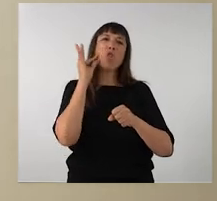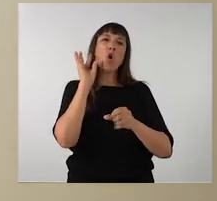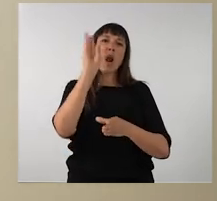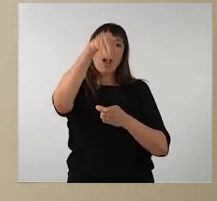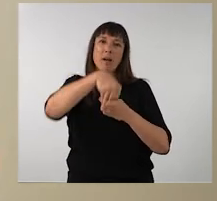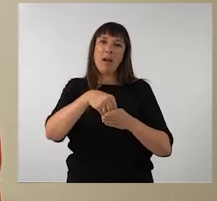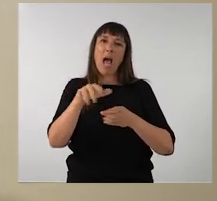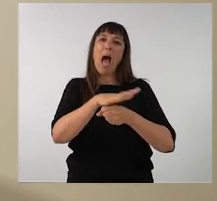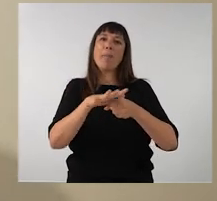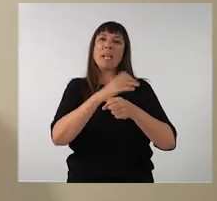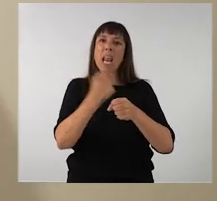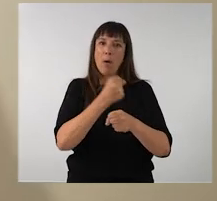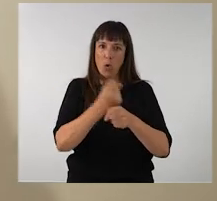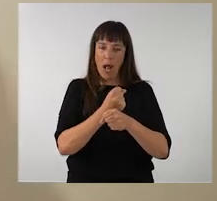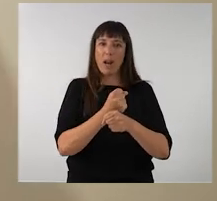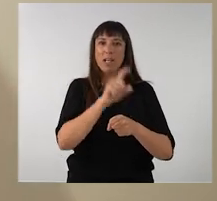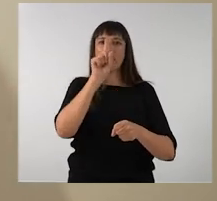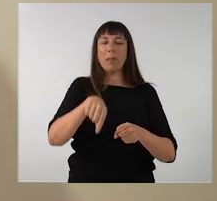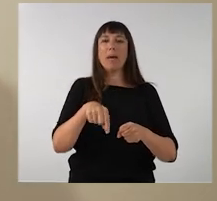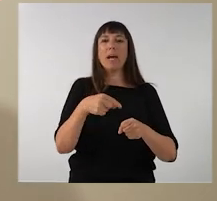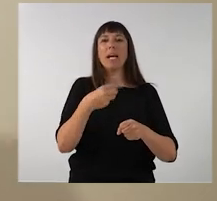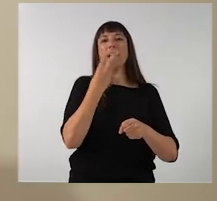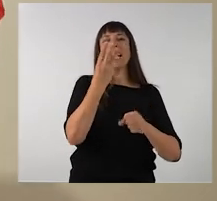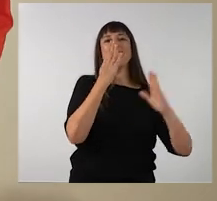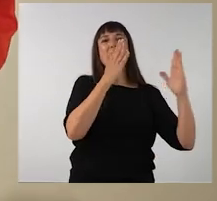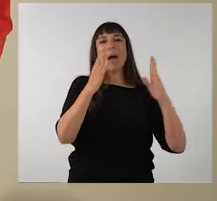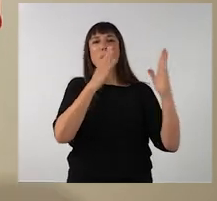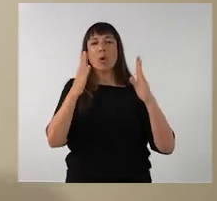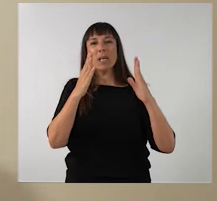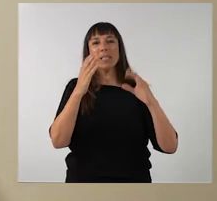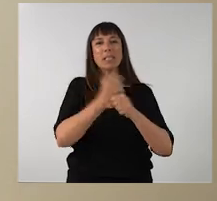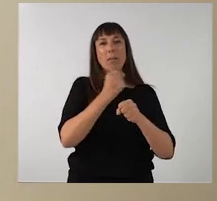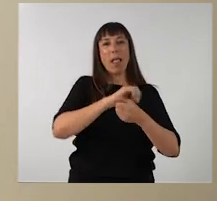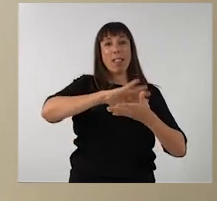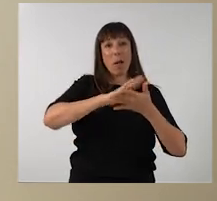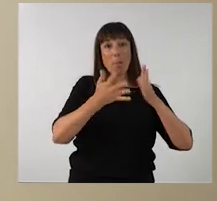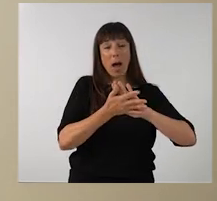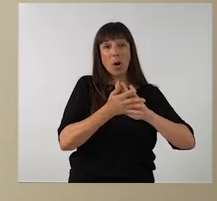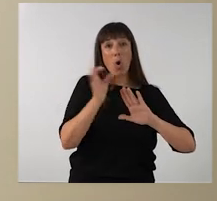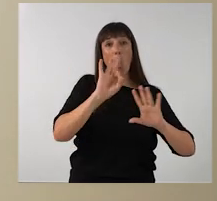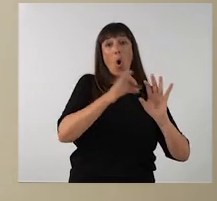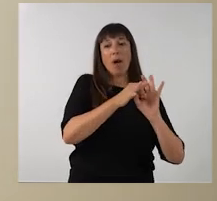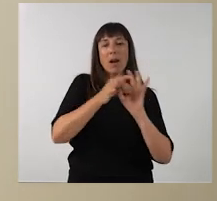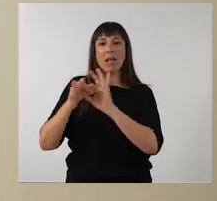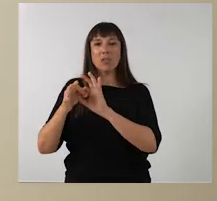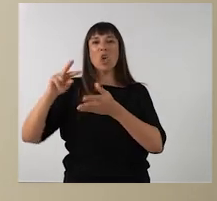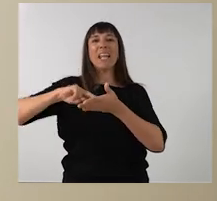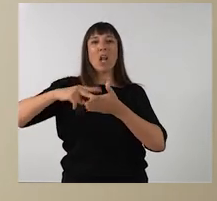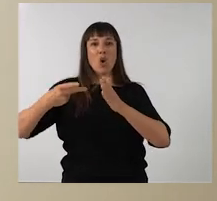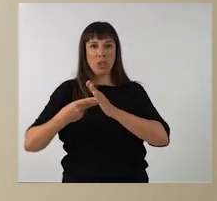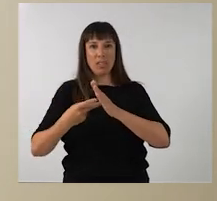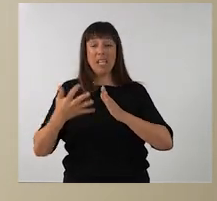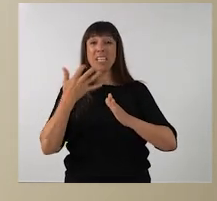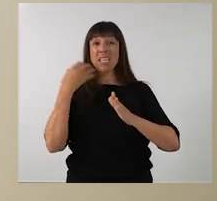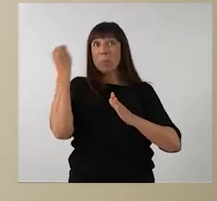laboral. I d'altra banda, també ens presenten tres moments de la relació entre el treball, la mà i la tecnologia. És a dir,